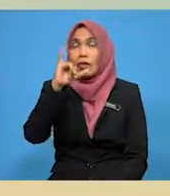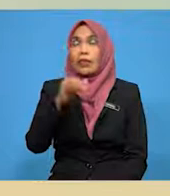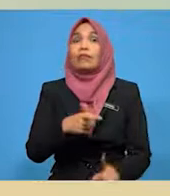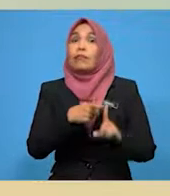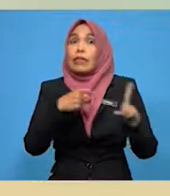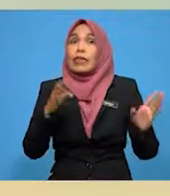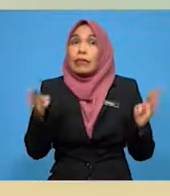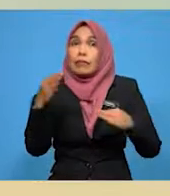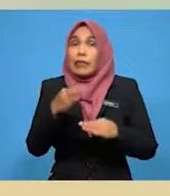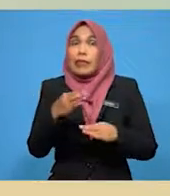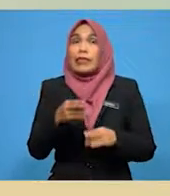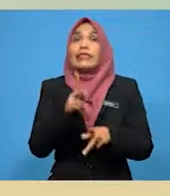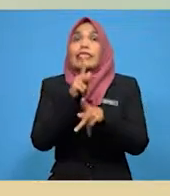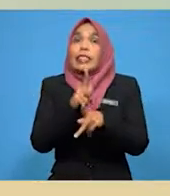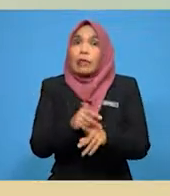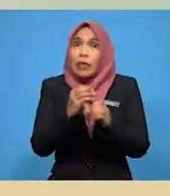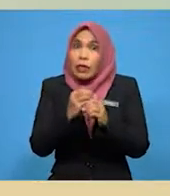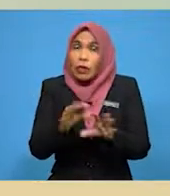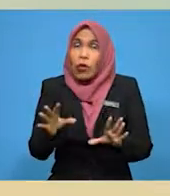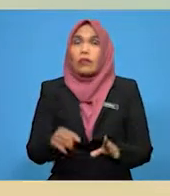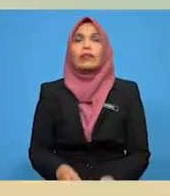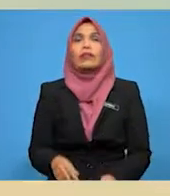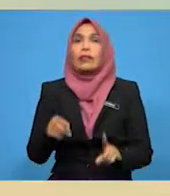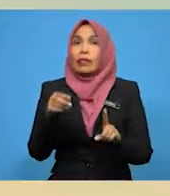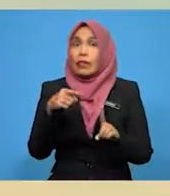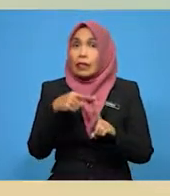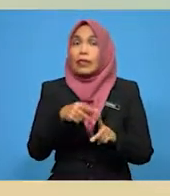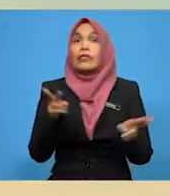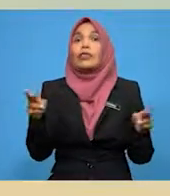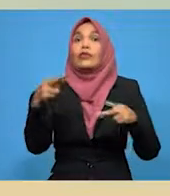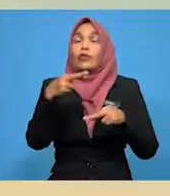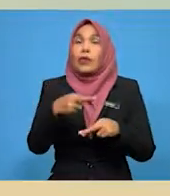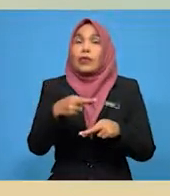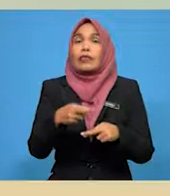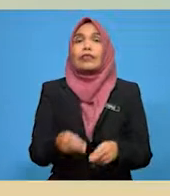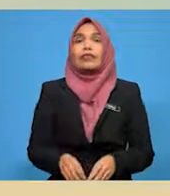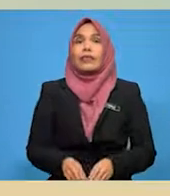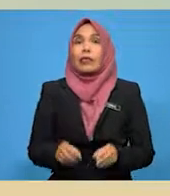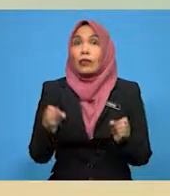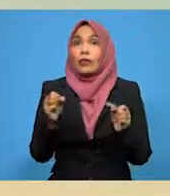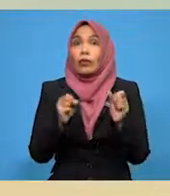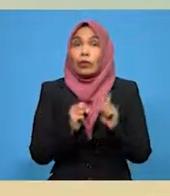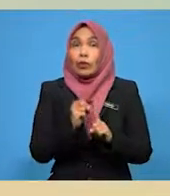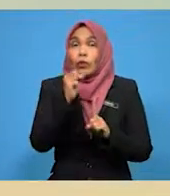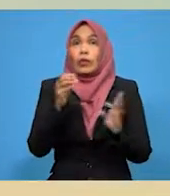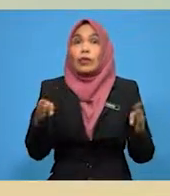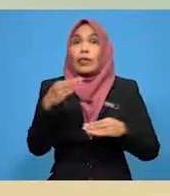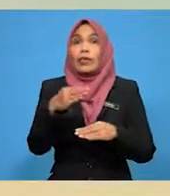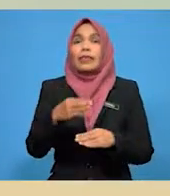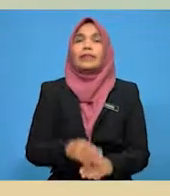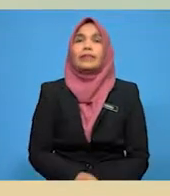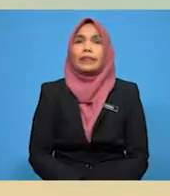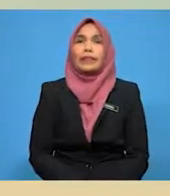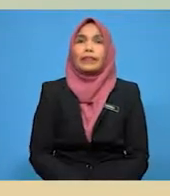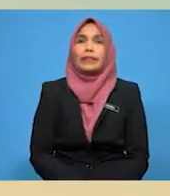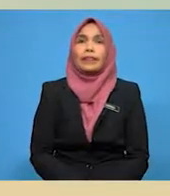telur, iaitu bilik sejuk ke ruang yang bersuhu bilik bagi tujuan pra-pemanasan selama 6